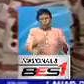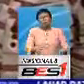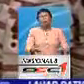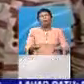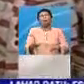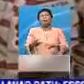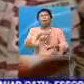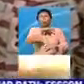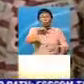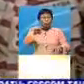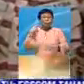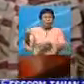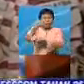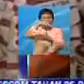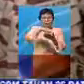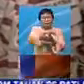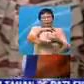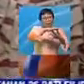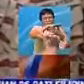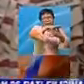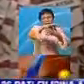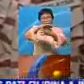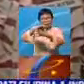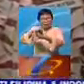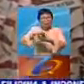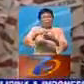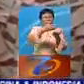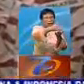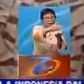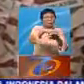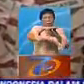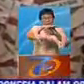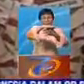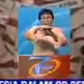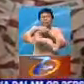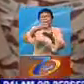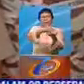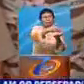ini, dan daging-daging ini kita akan agihkan kepada